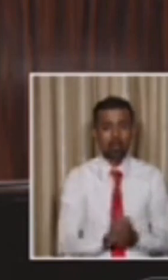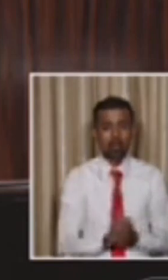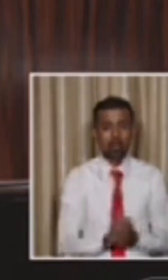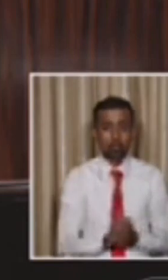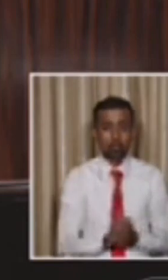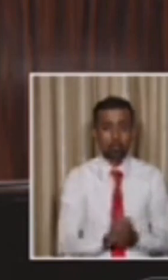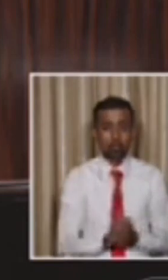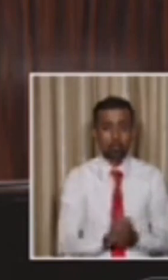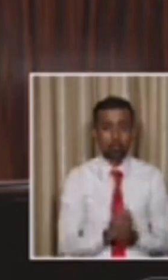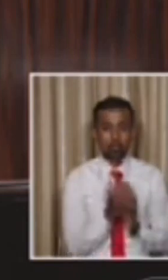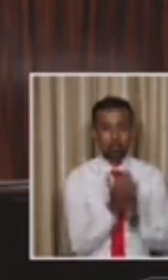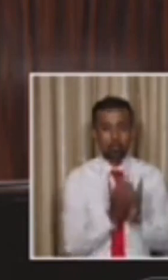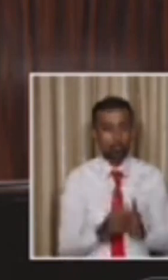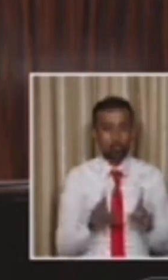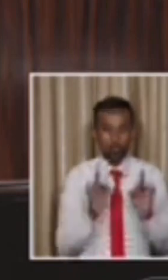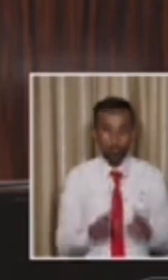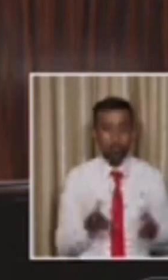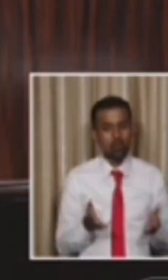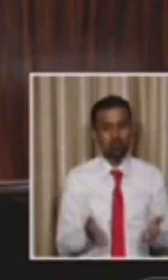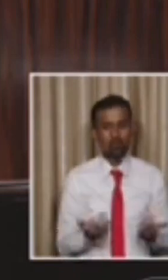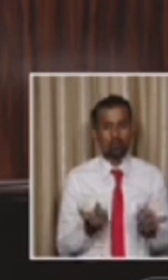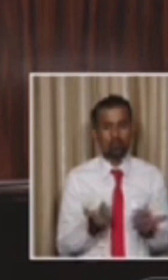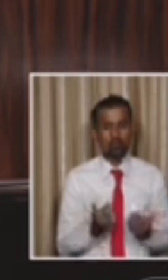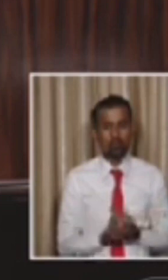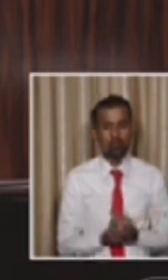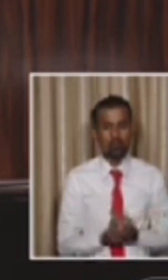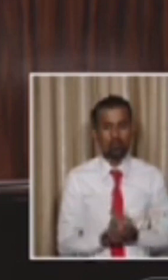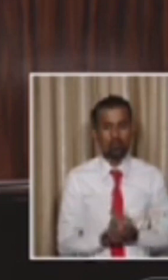අර වන්තිම අදවත් න්‍යාය පත්‍රය හරියට කරන්න ඉඩ දෙන්න.